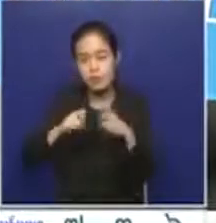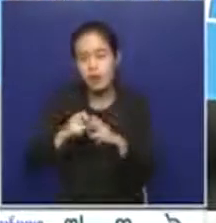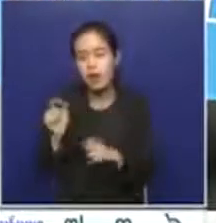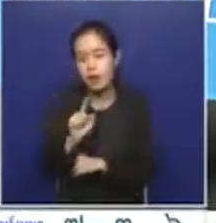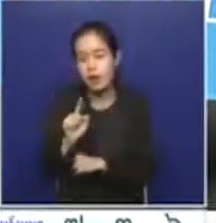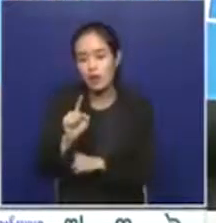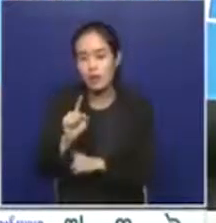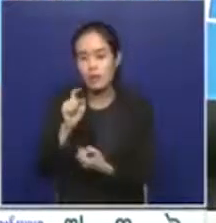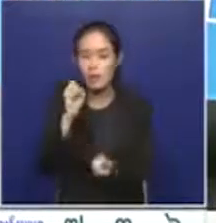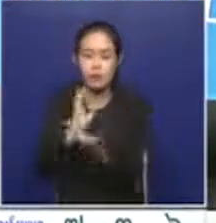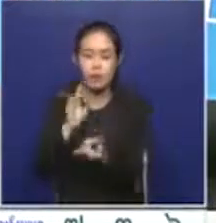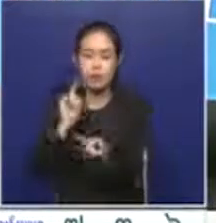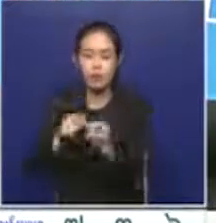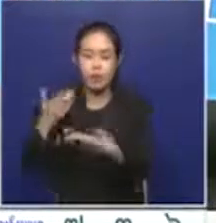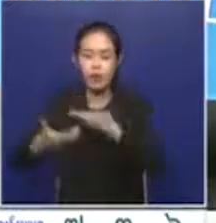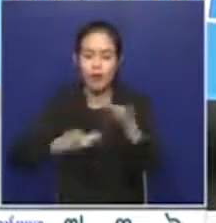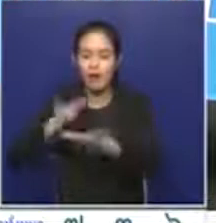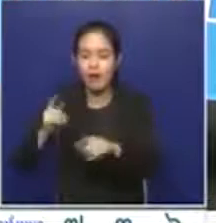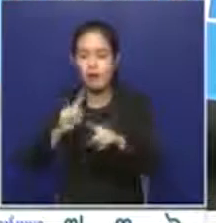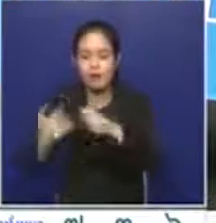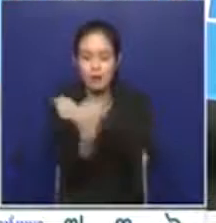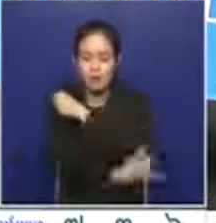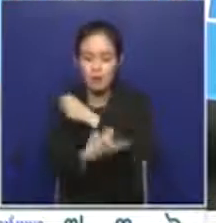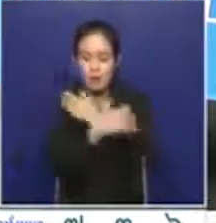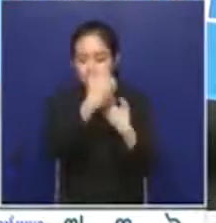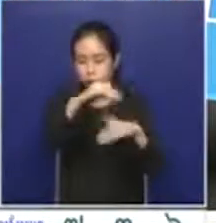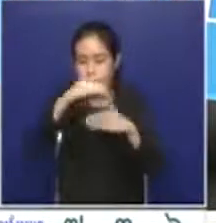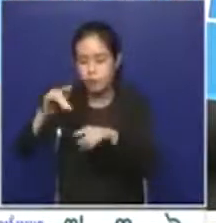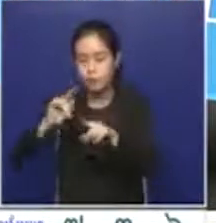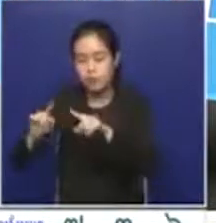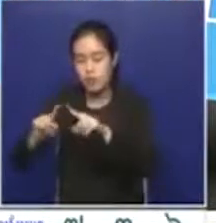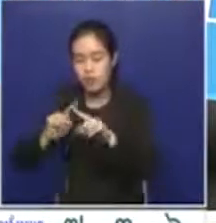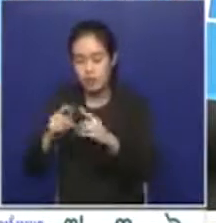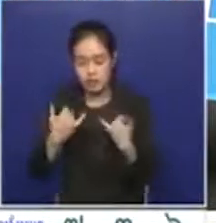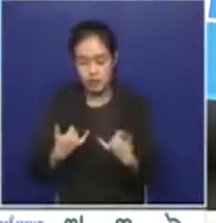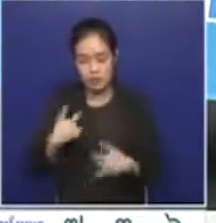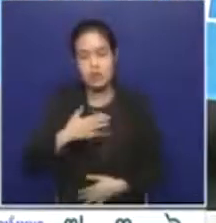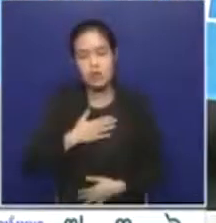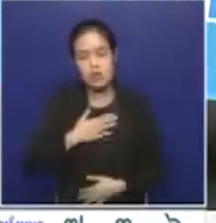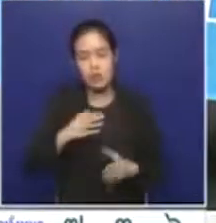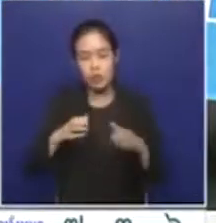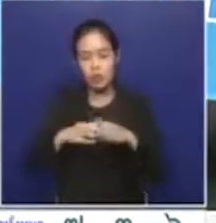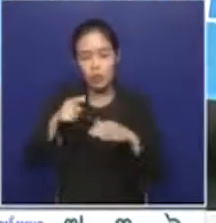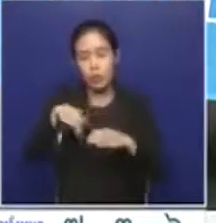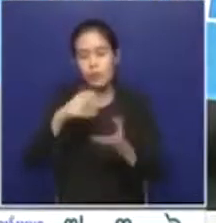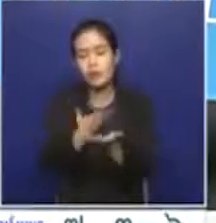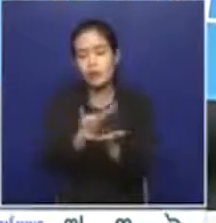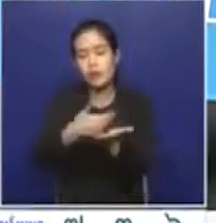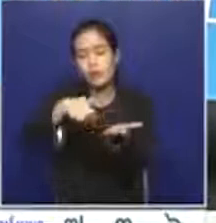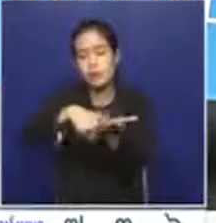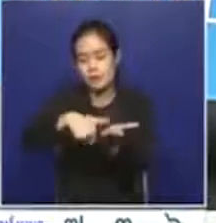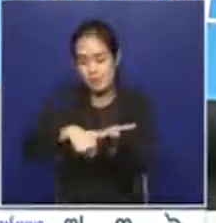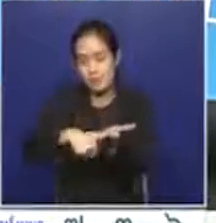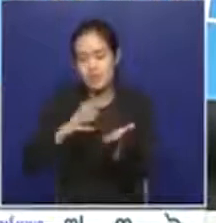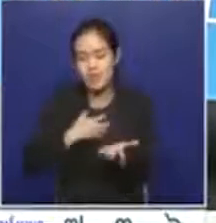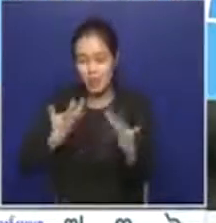พลักษณ์ที่ดีต่อการค้าการลงทุนของประเทศดังนั้นครับท่านประธานในส่วนของผมไม่ได้ติดใจอะครับกับการที่กรมสัมภาระ